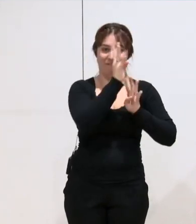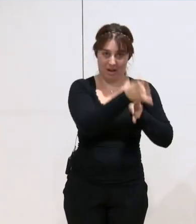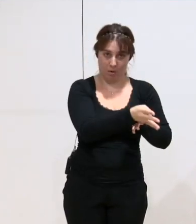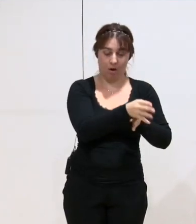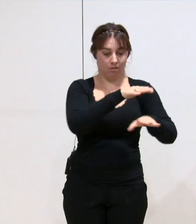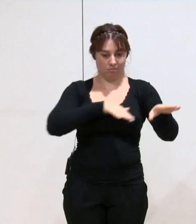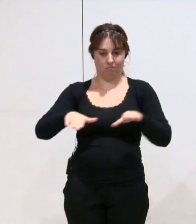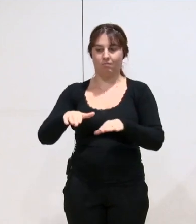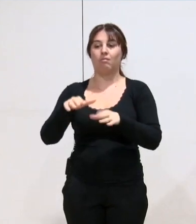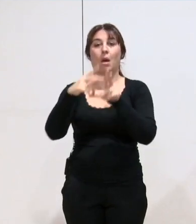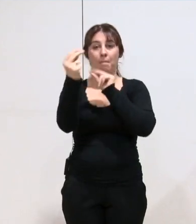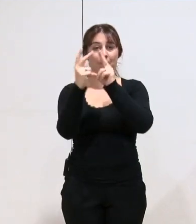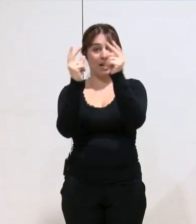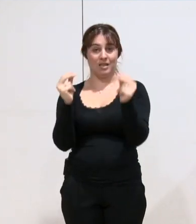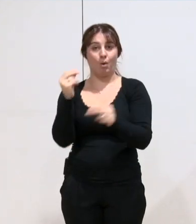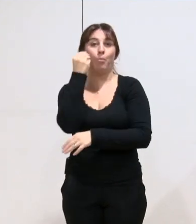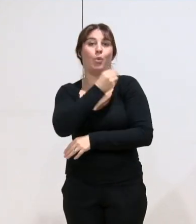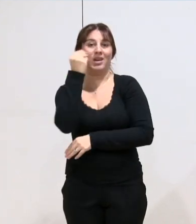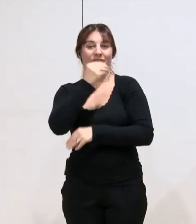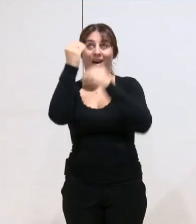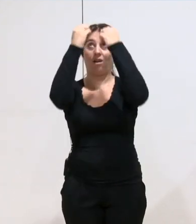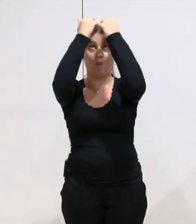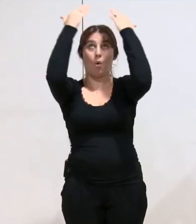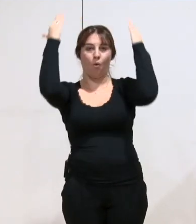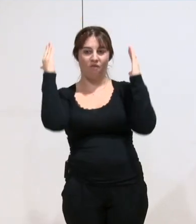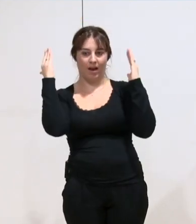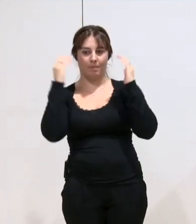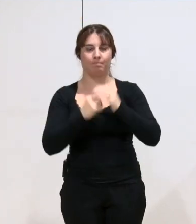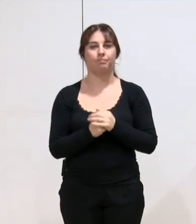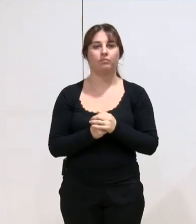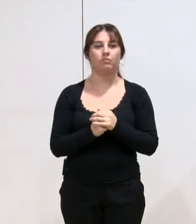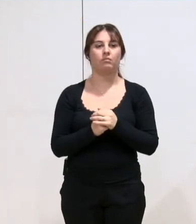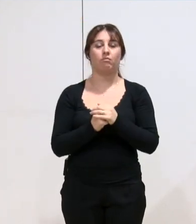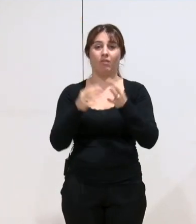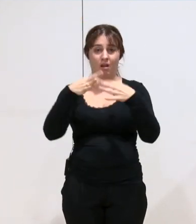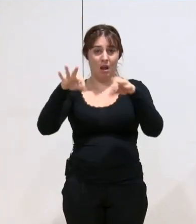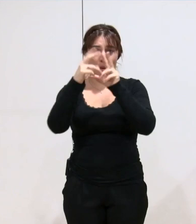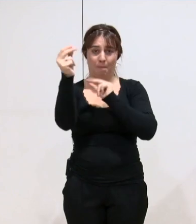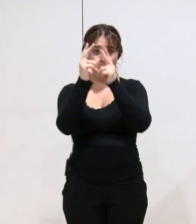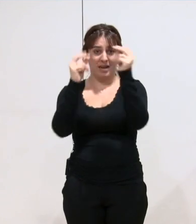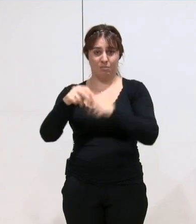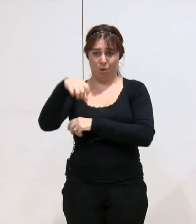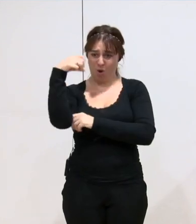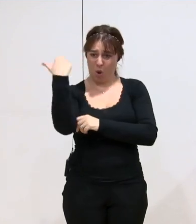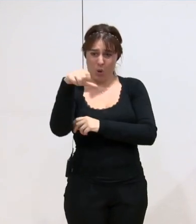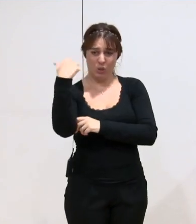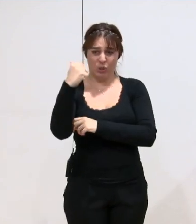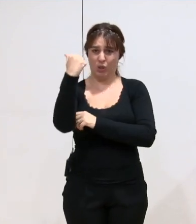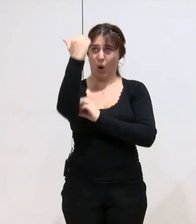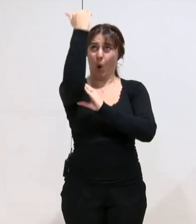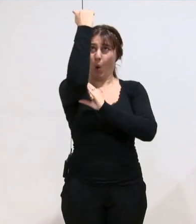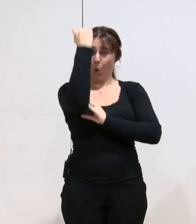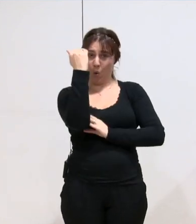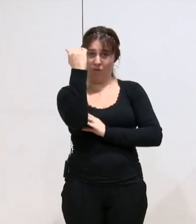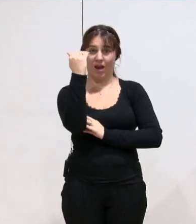celle du Palais des Sports pour l'hiver. Le Palais des Sports abrite la seule piste couverte de l'est